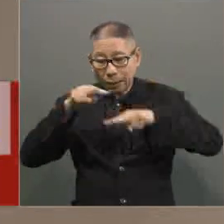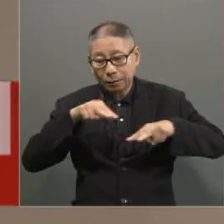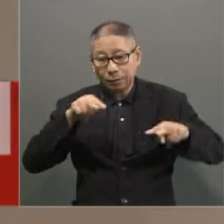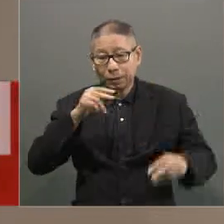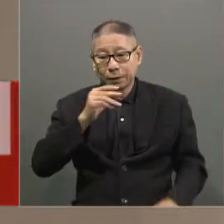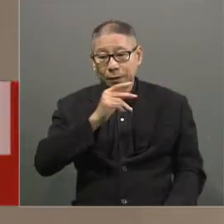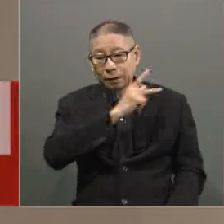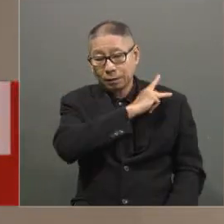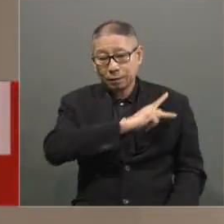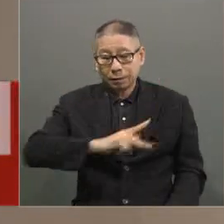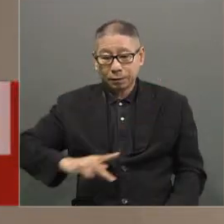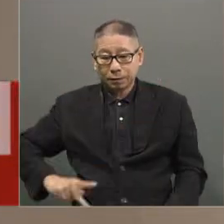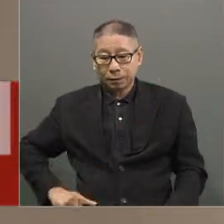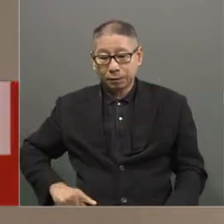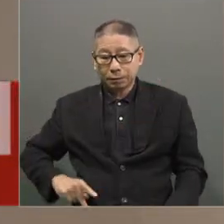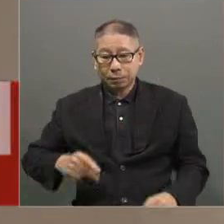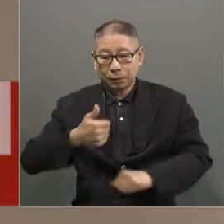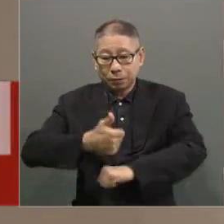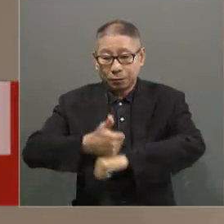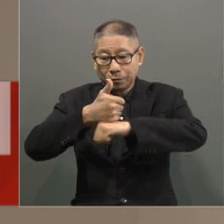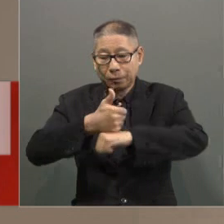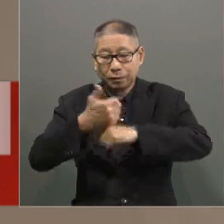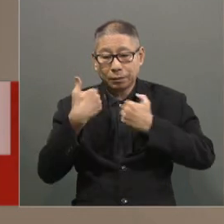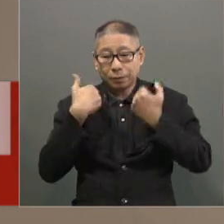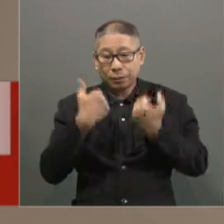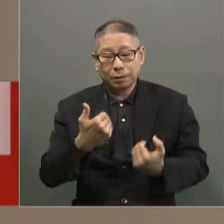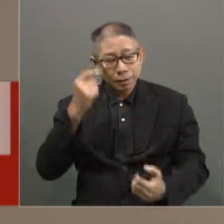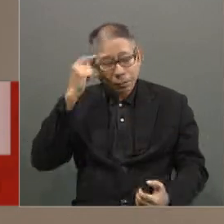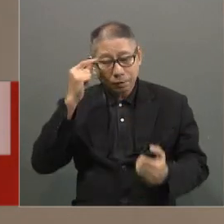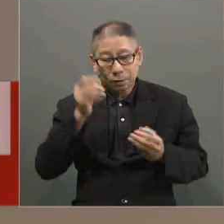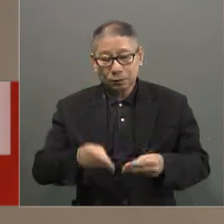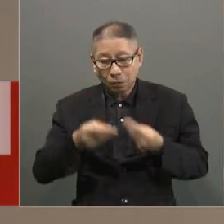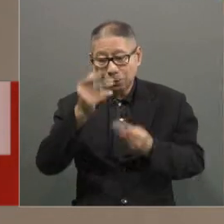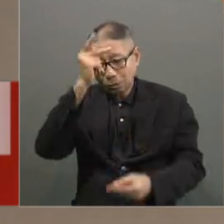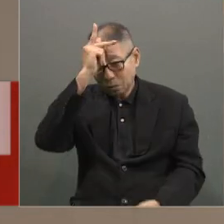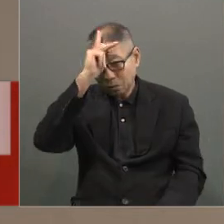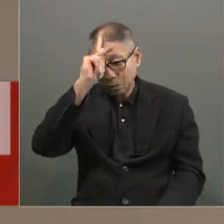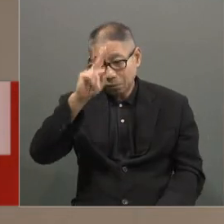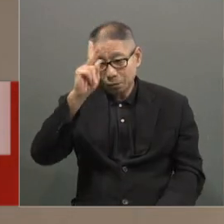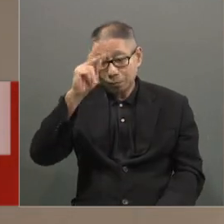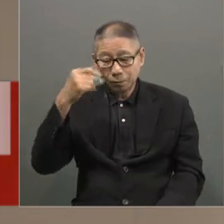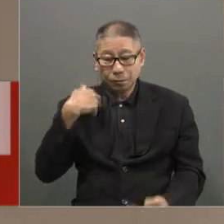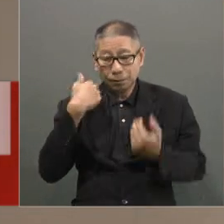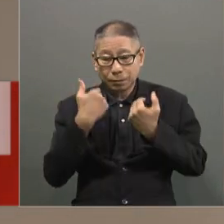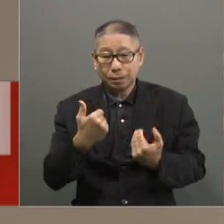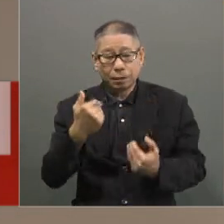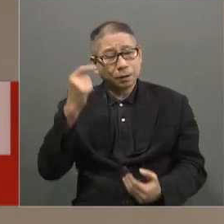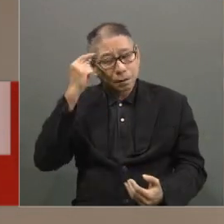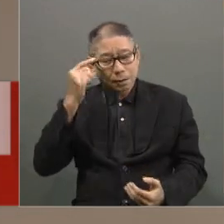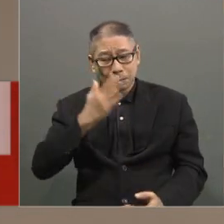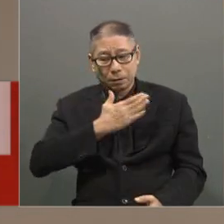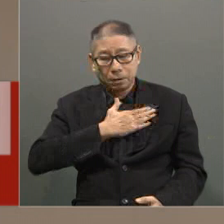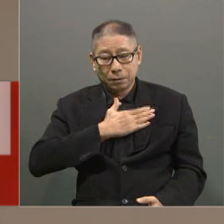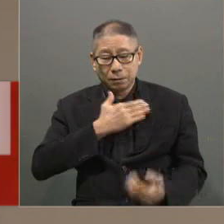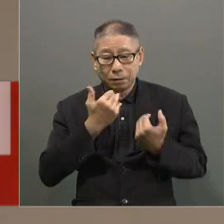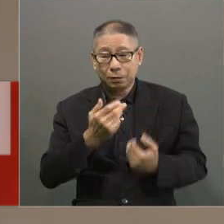หากษัตริย์ทรงเป็นประมุขเพราะฉะนั้นในเรื่องเกี่ยวกับสถาบันเป็นสิ่งที่ต้องให้ความเคารพนับถือส่วนกรณีที่เกิดขึ้นตนเองคิดว่า